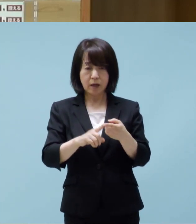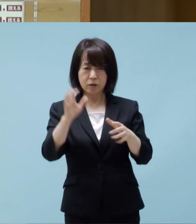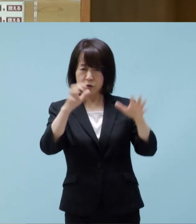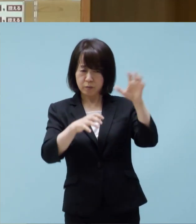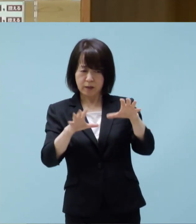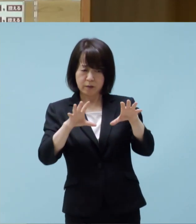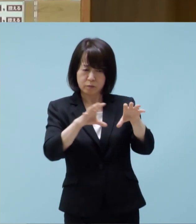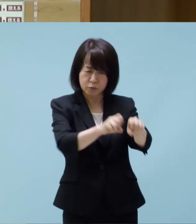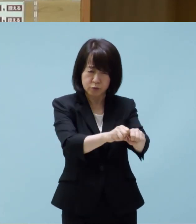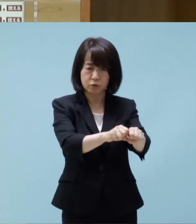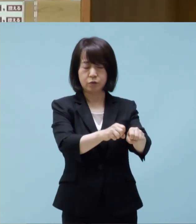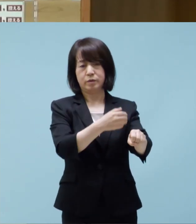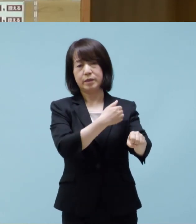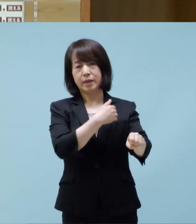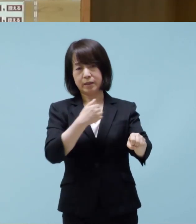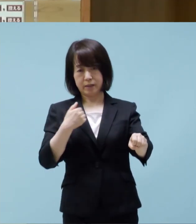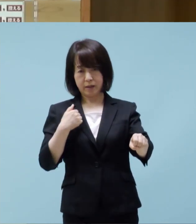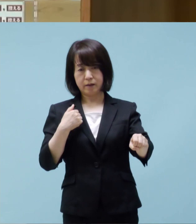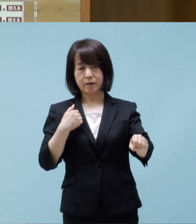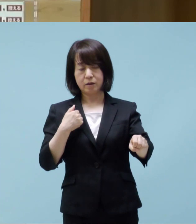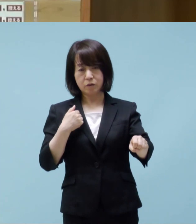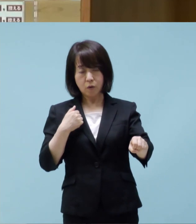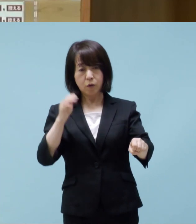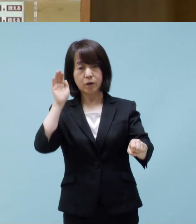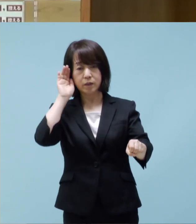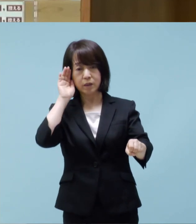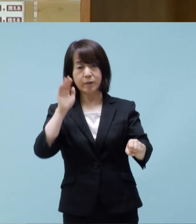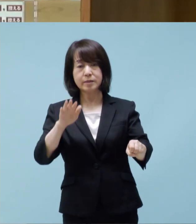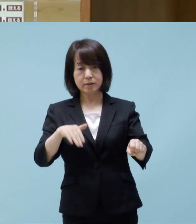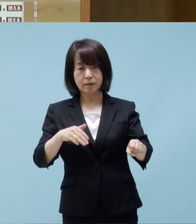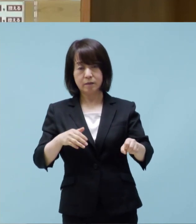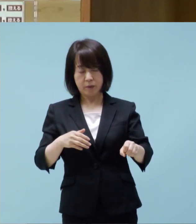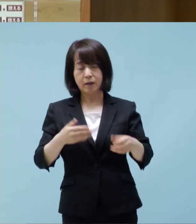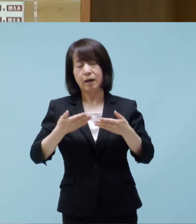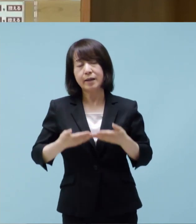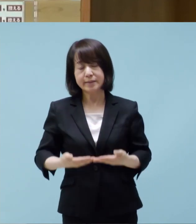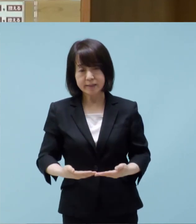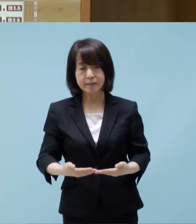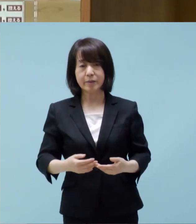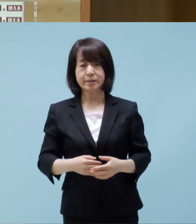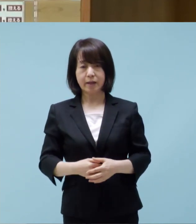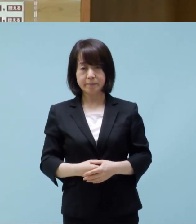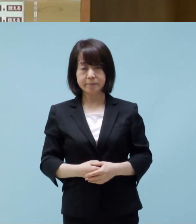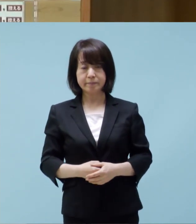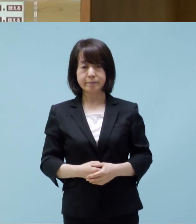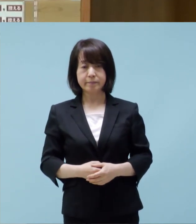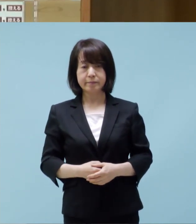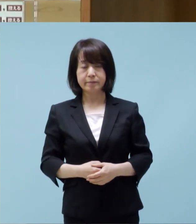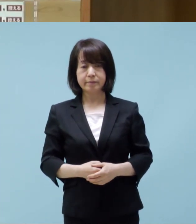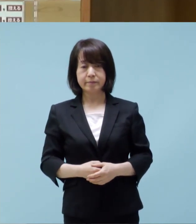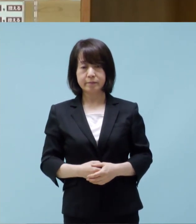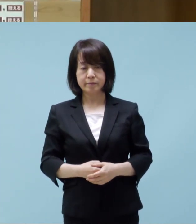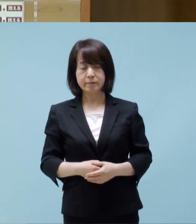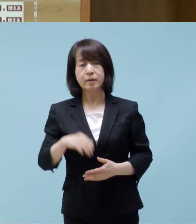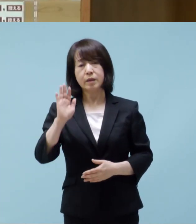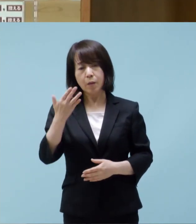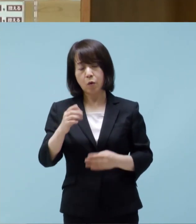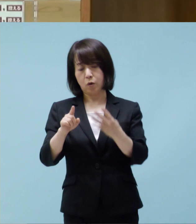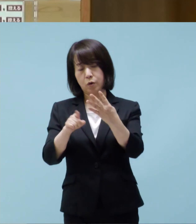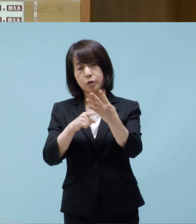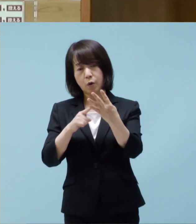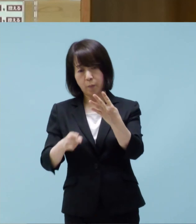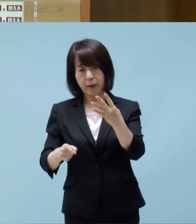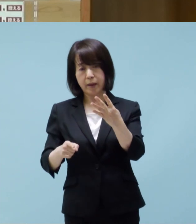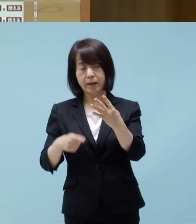ふうに、お伺いもしまして安心をしたところでございますが、先ほど申し上げたように4名の方が怪我をされ